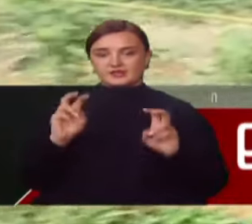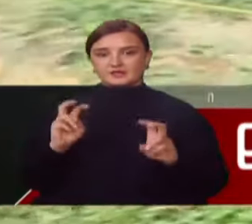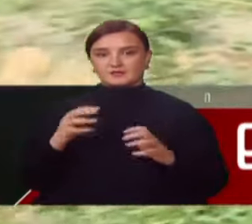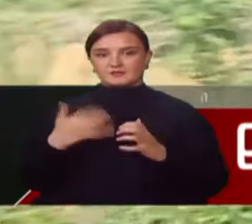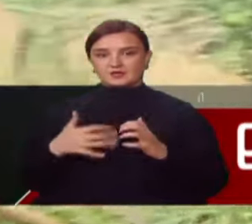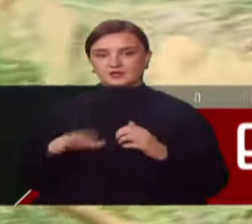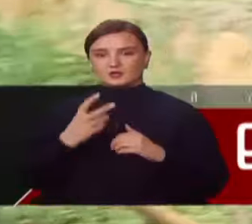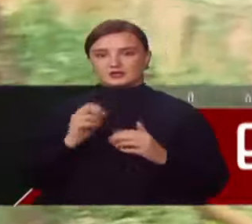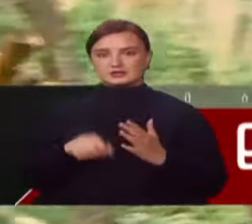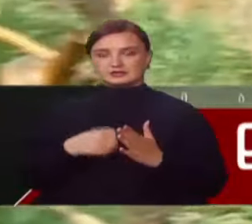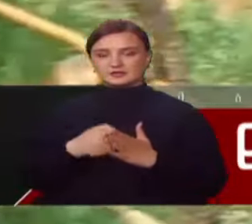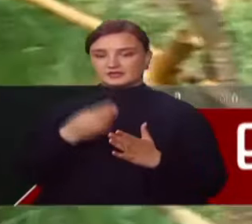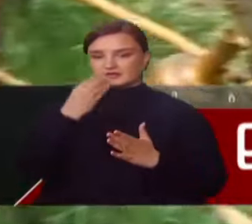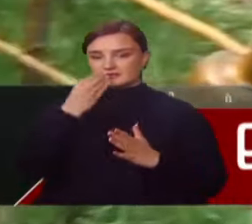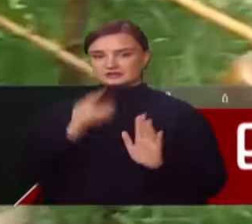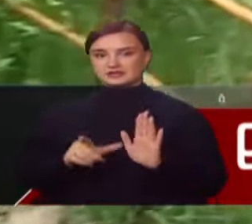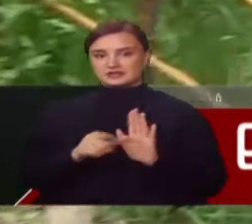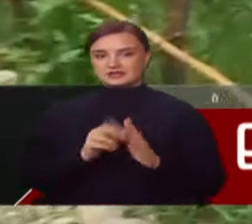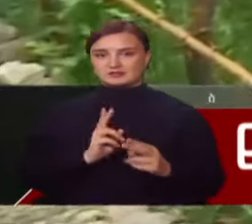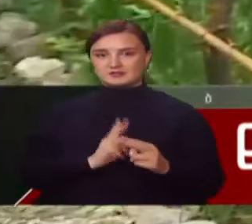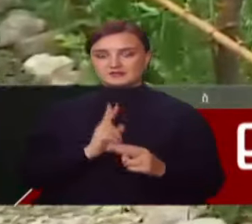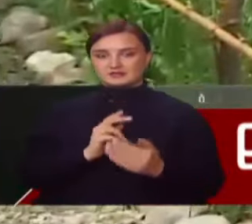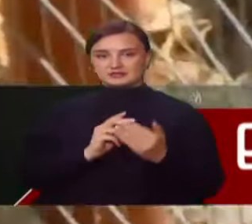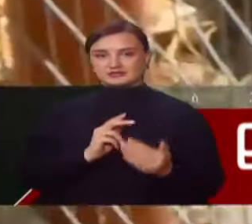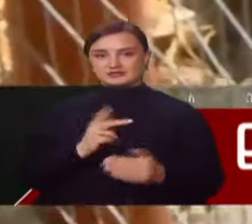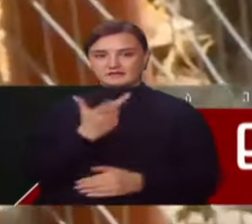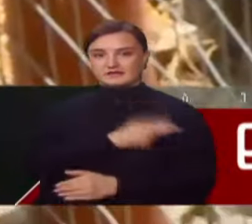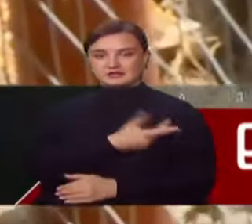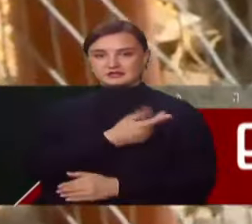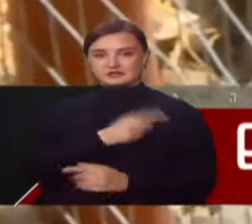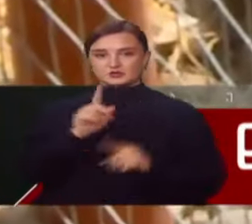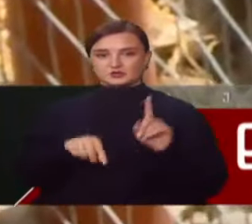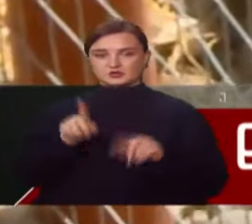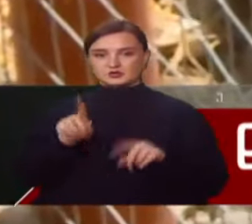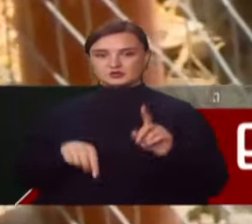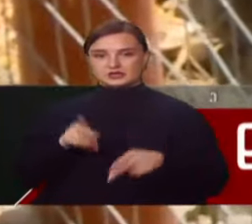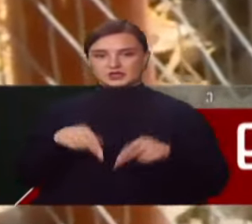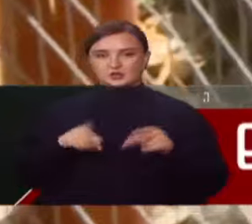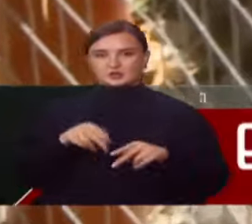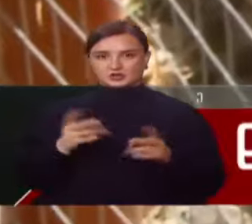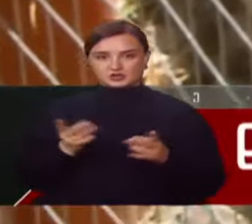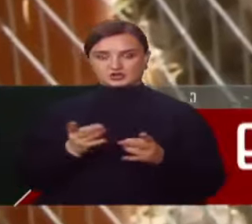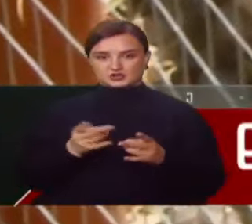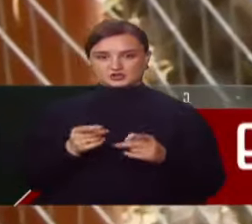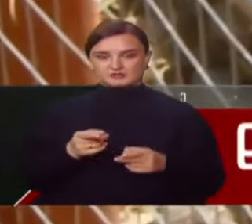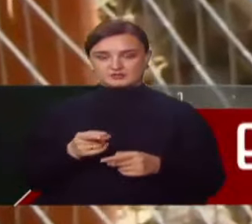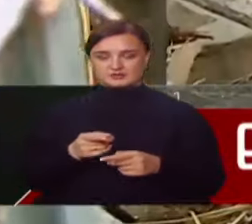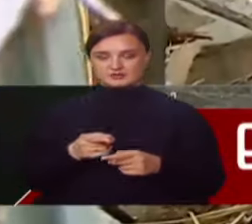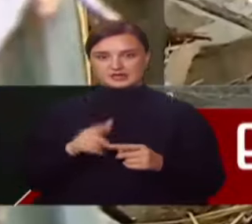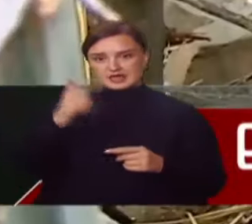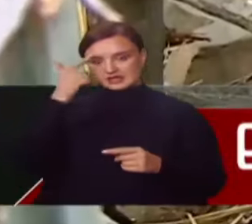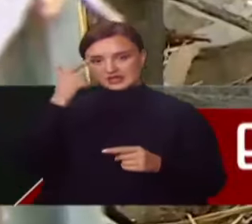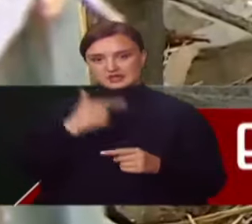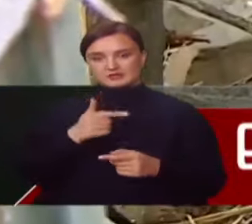მობინადრე 200-მდე ფრინველს კვებასთან ერთად პრევენციის მიზნით ვაქცინაცია და ზოგჯერ ქირურგიული ჩარევაც სჭირდება, სასულიერო